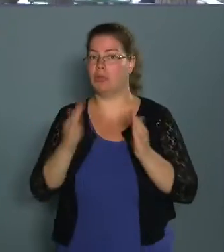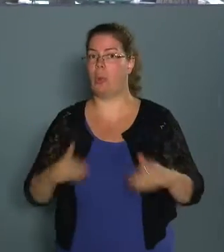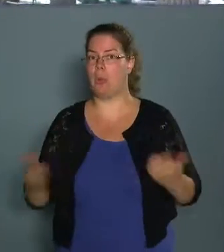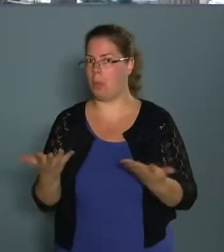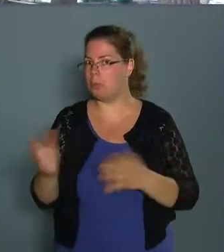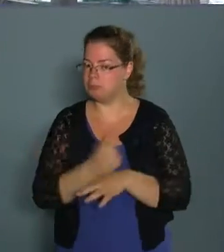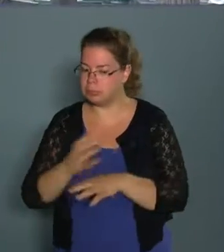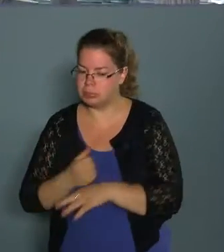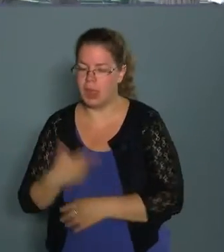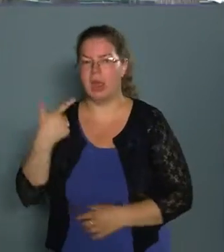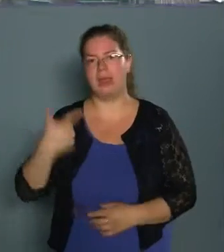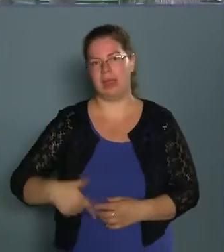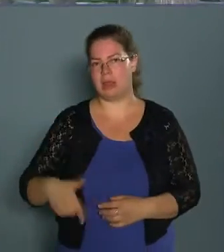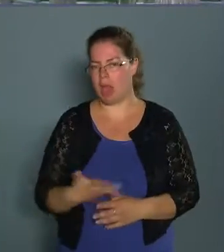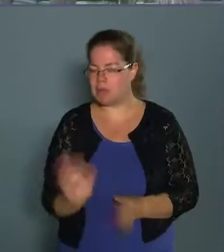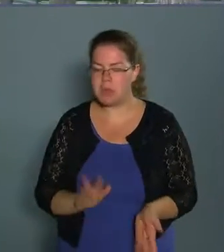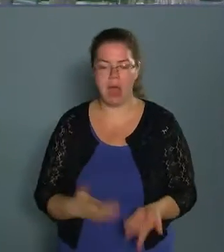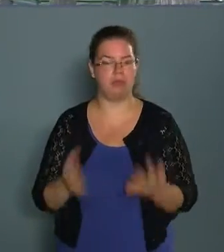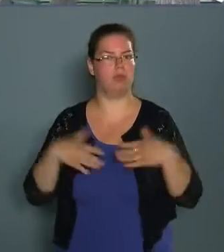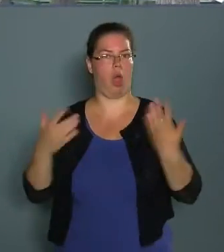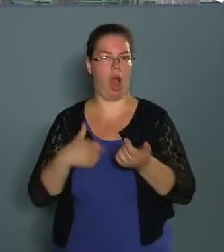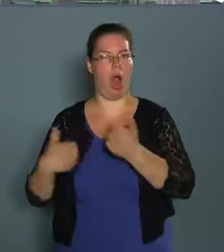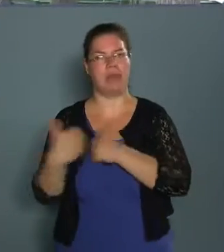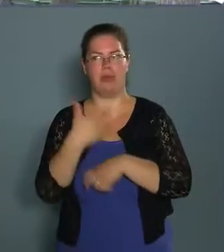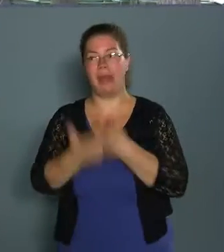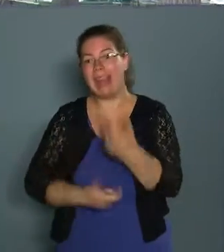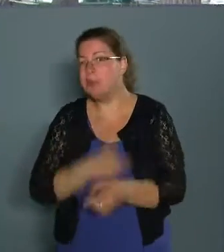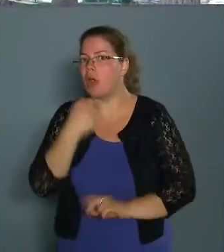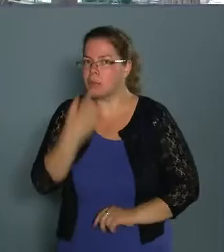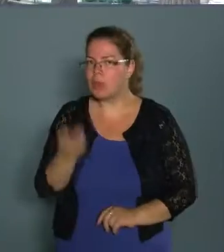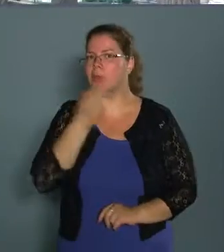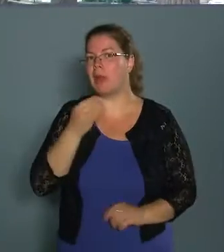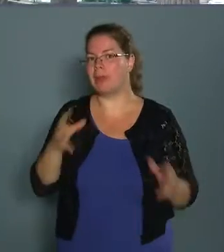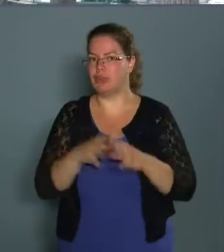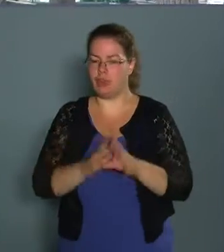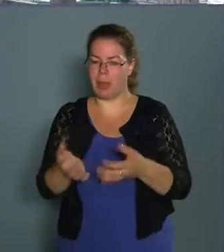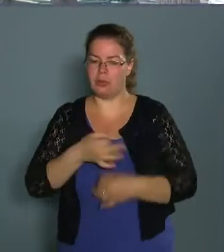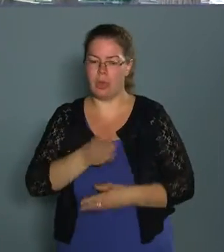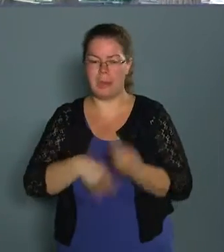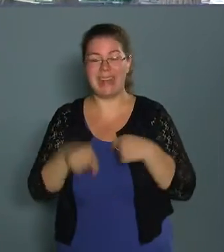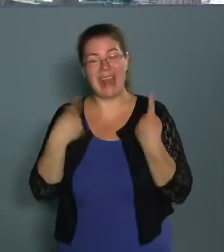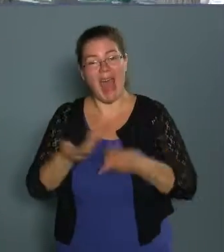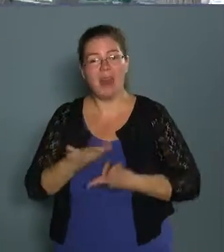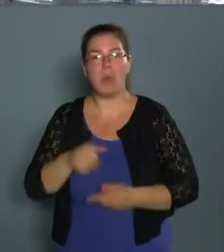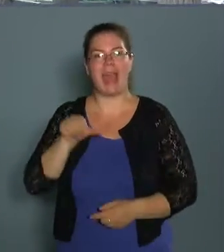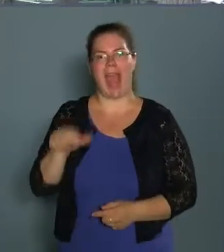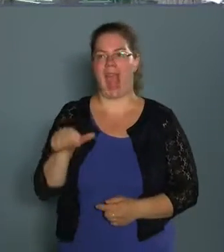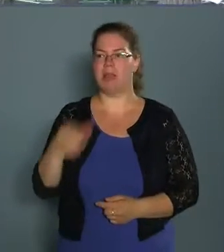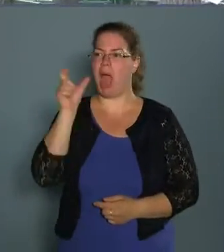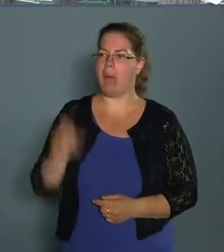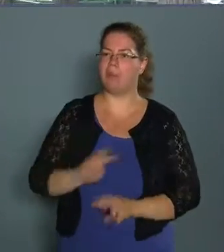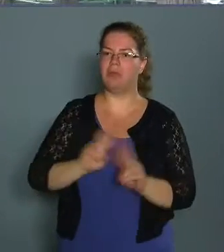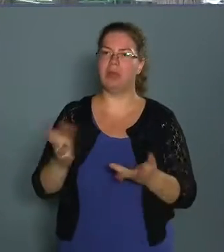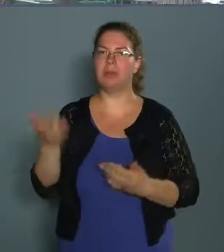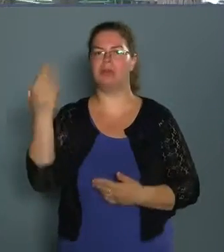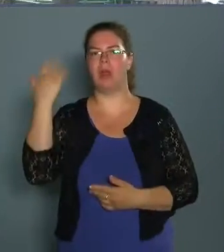dobogósok voltunk 2000-en. Úgyhogy ez egy nagy előrelépés. Azt mondhatom, hogy amatőr csapattól, mert nálunk egyetlen egy ember van,